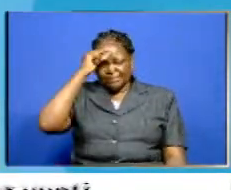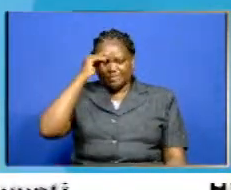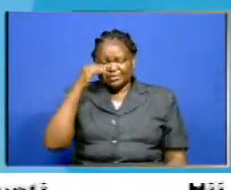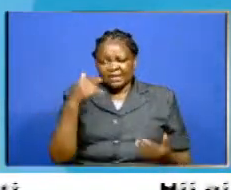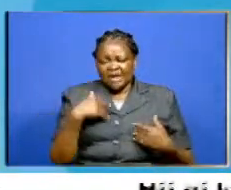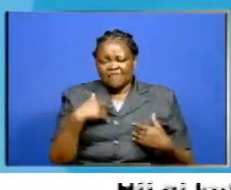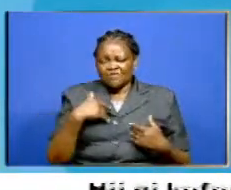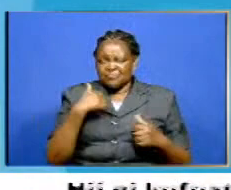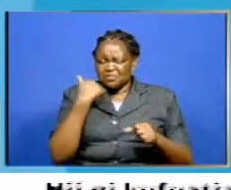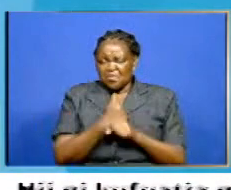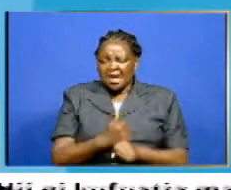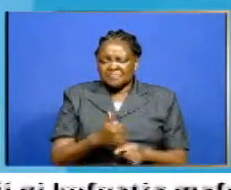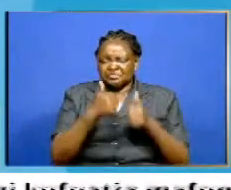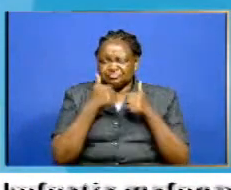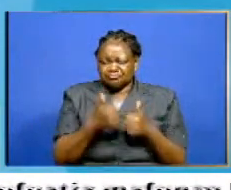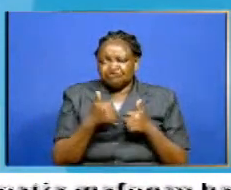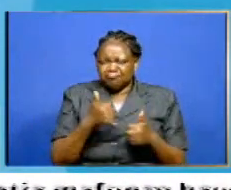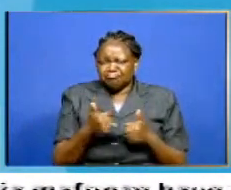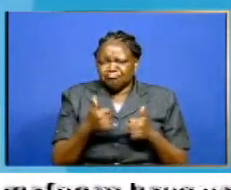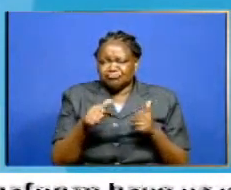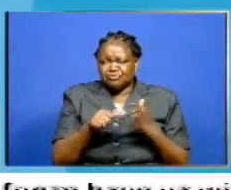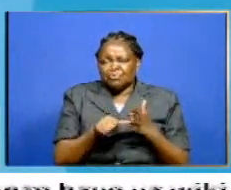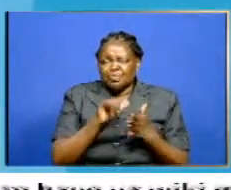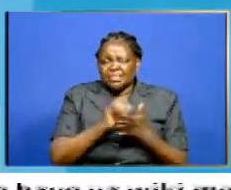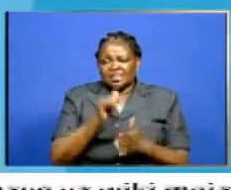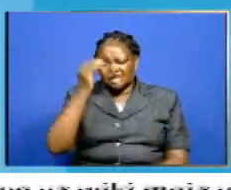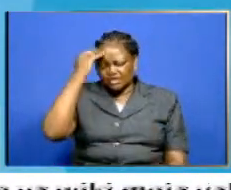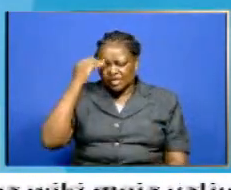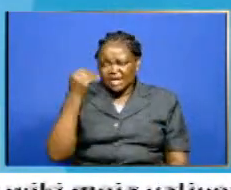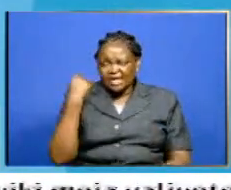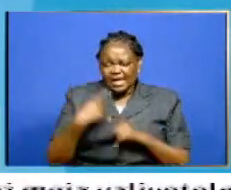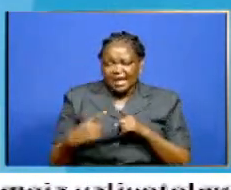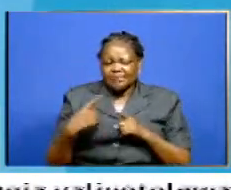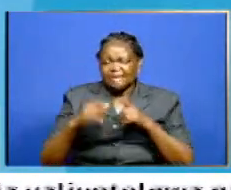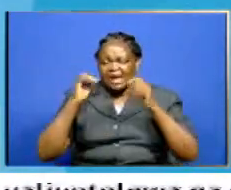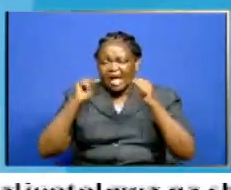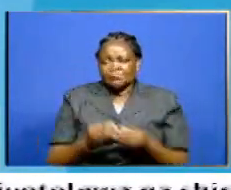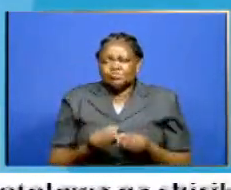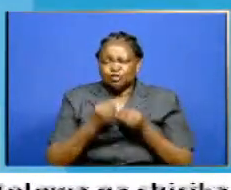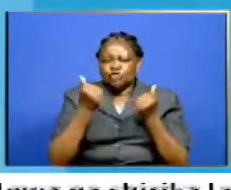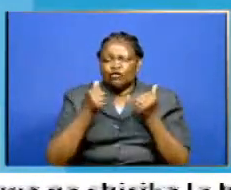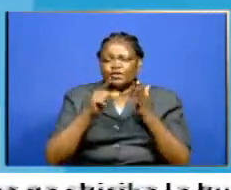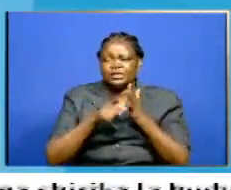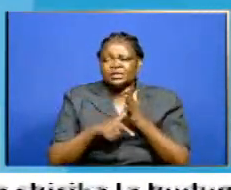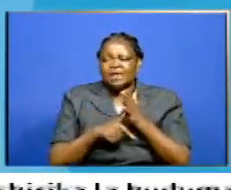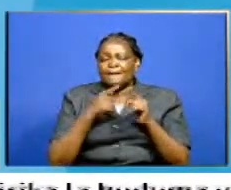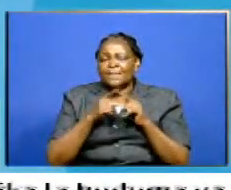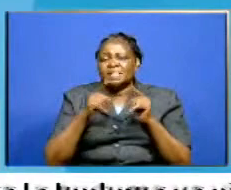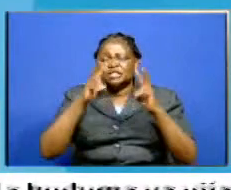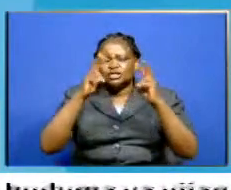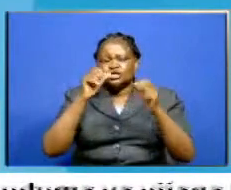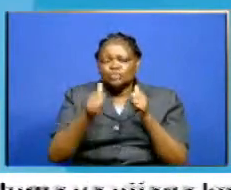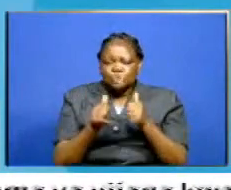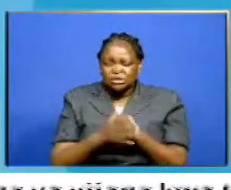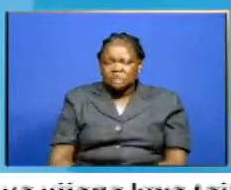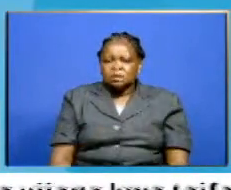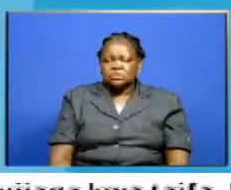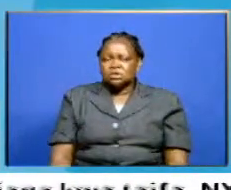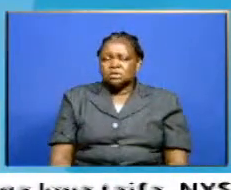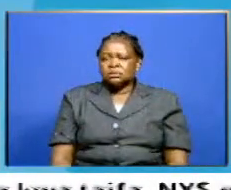kwamba zile shida ambazo wanafunzi wanapitia zitaweza kusuluhishwa. Swala langu tu labda litakuwa